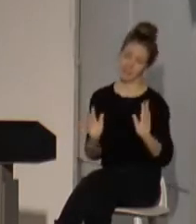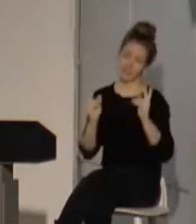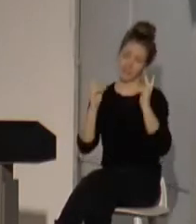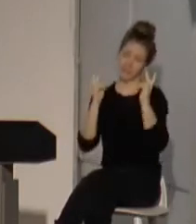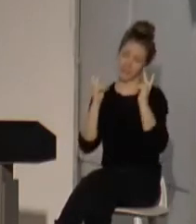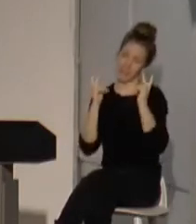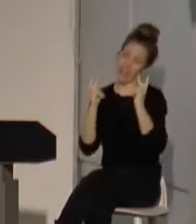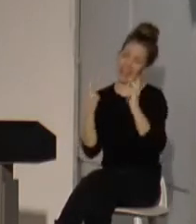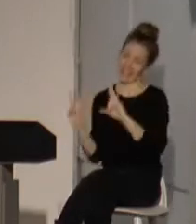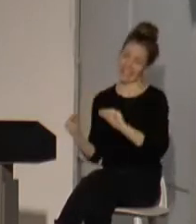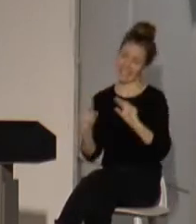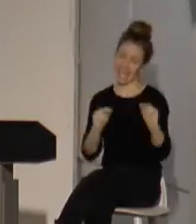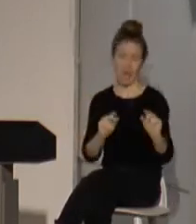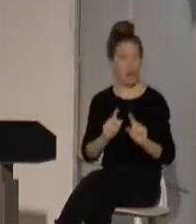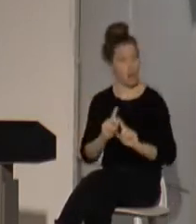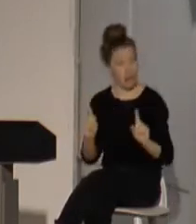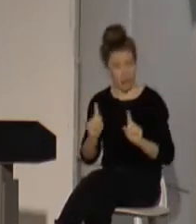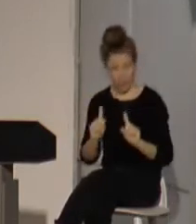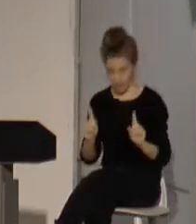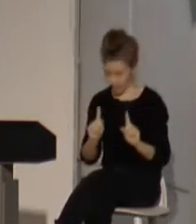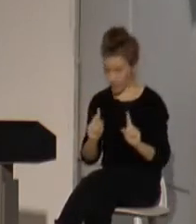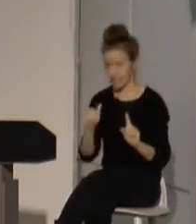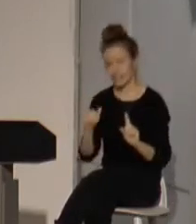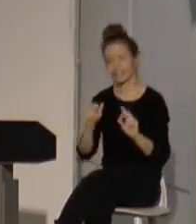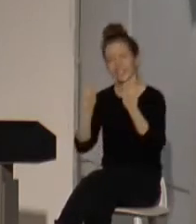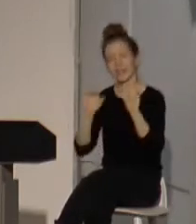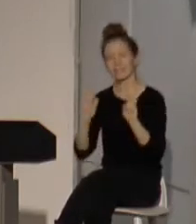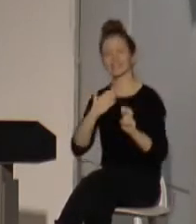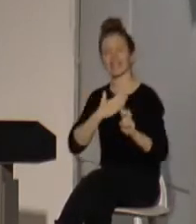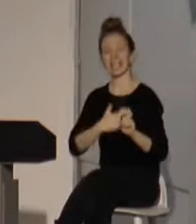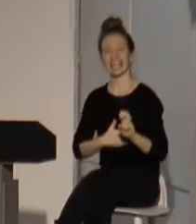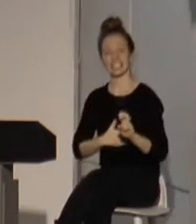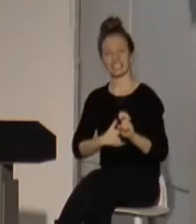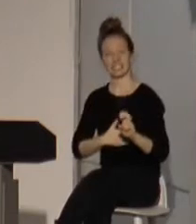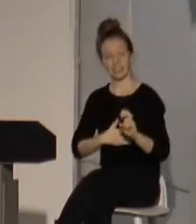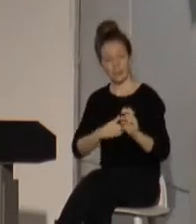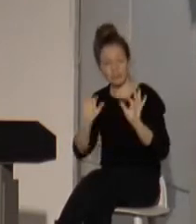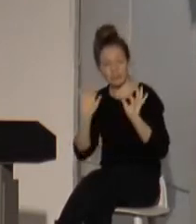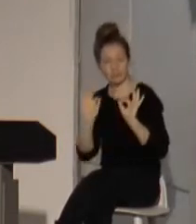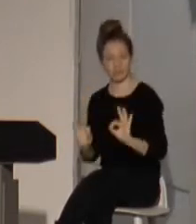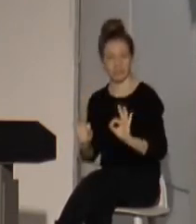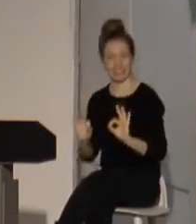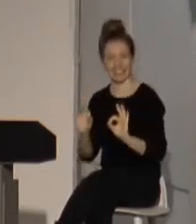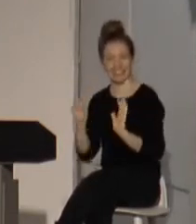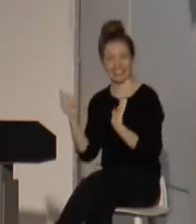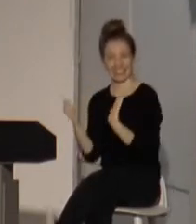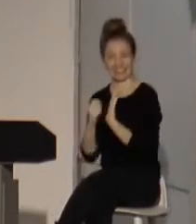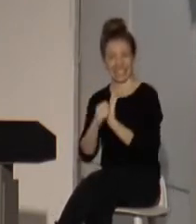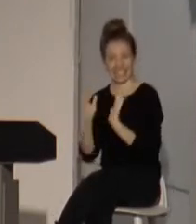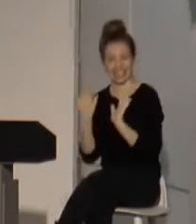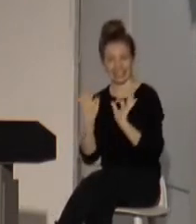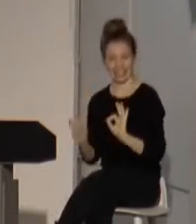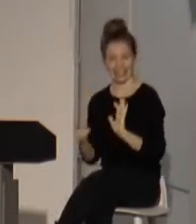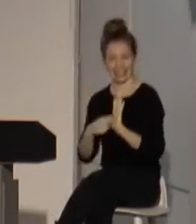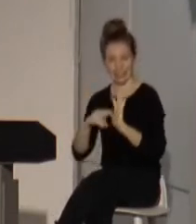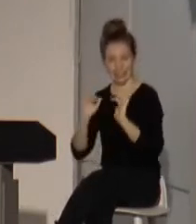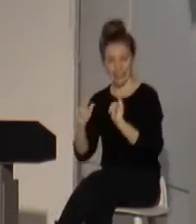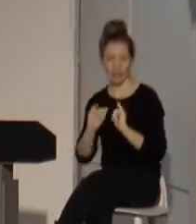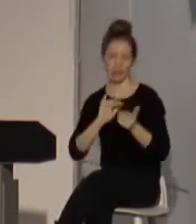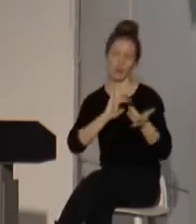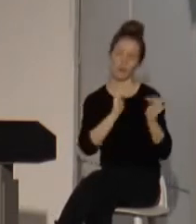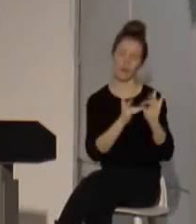שניתן להם זה, אלא יש הגדרה של מהו הרצוי והנכון יותר והתקין, לעומת משהו הפגום,